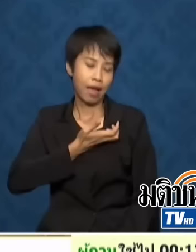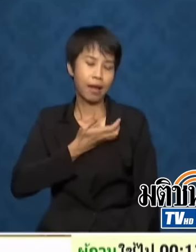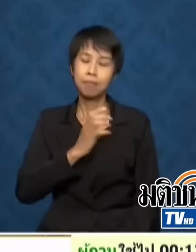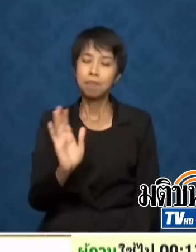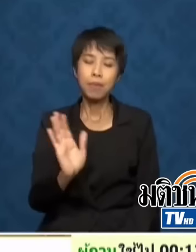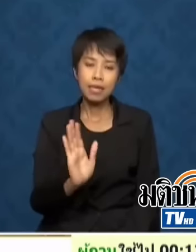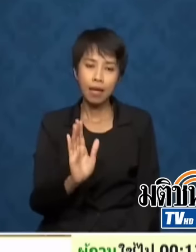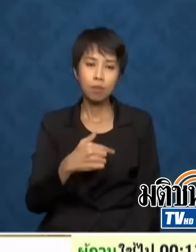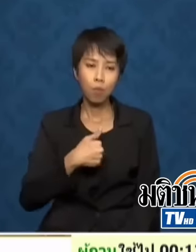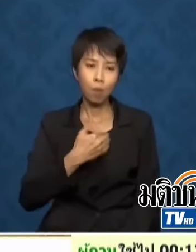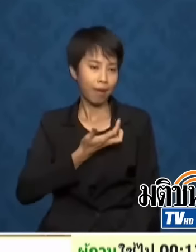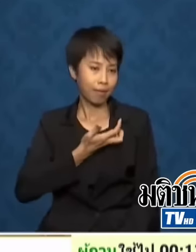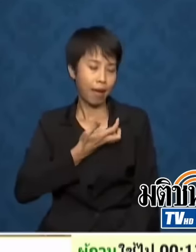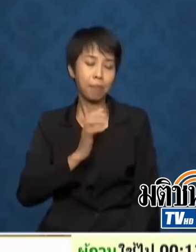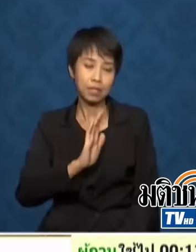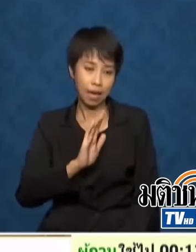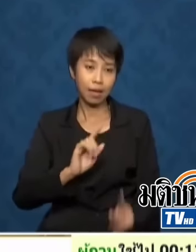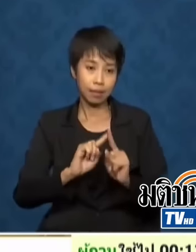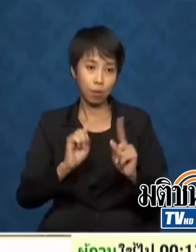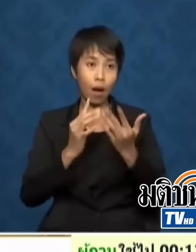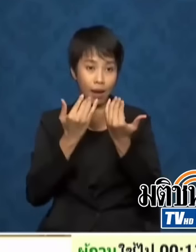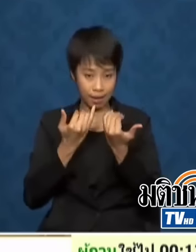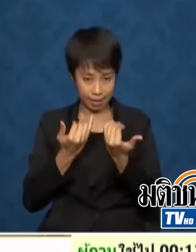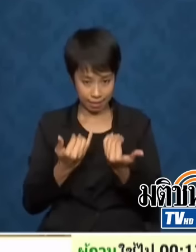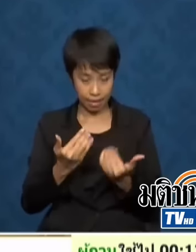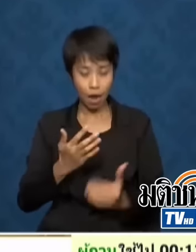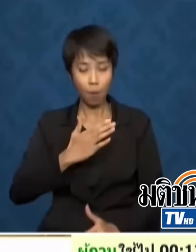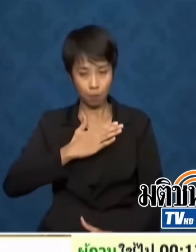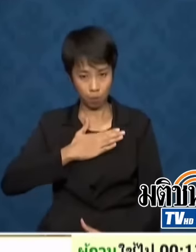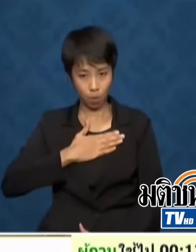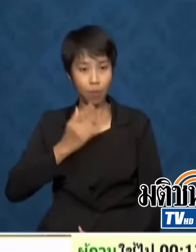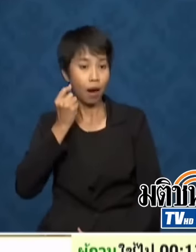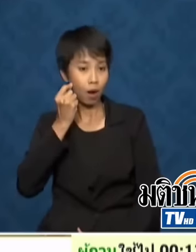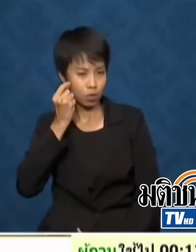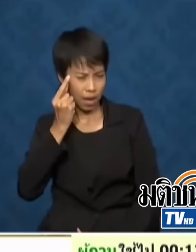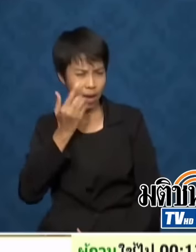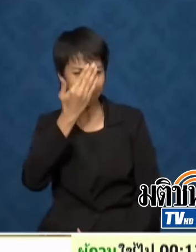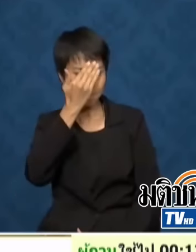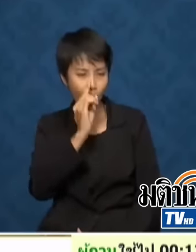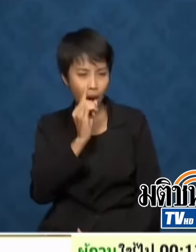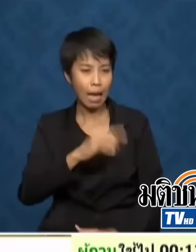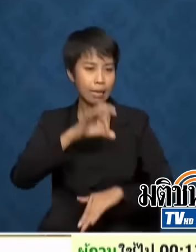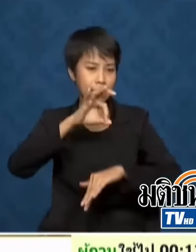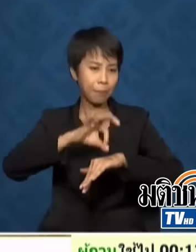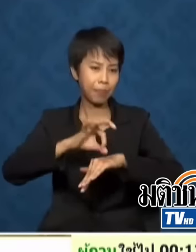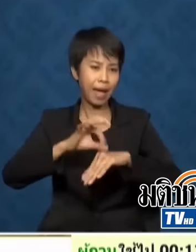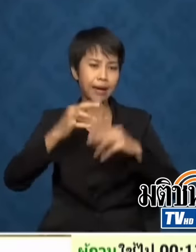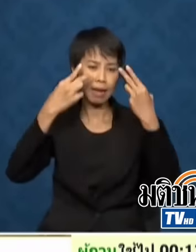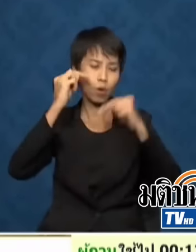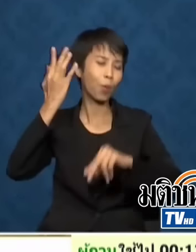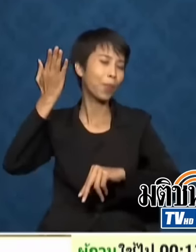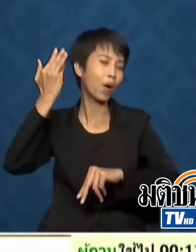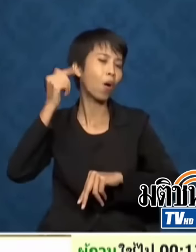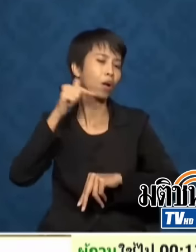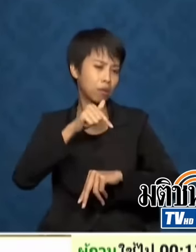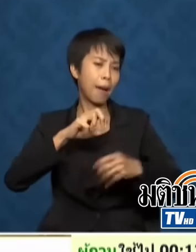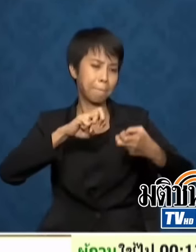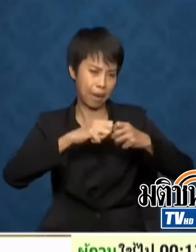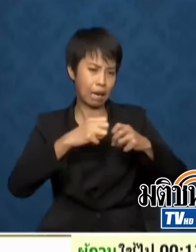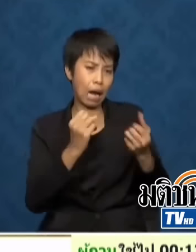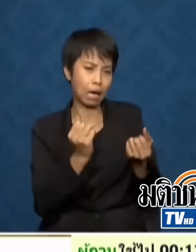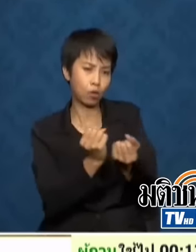ผมเริ่มต้นมาด้วยการบอกนะครับว่าเรื่องนี้เนี่ยผมเข้าใจดีว่าท่านนายกท่านอดีตนายกรัฐมนตรีและครอบครัวเนี่ยก็มีส่วนที่ได้รับความไม่เป็น